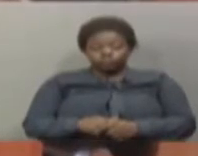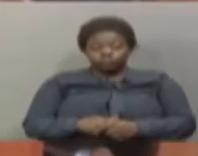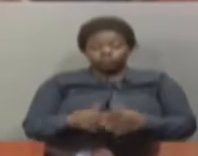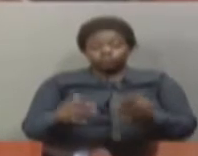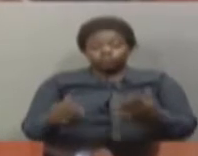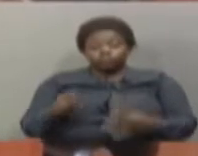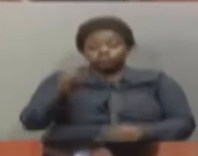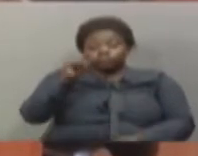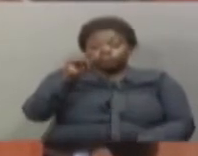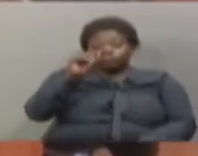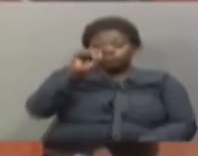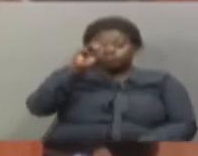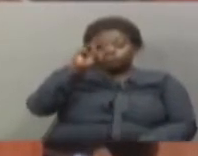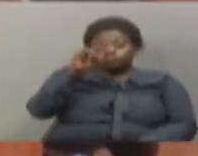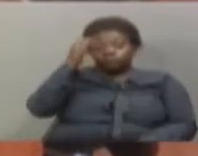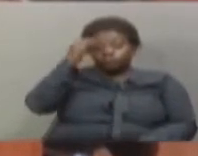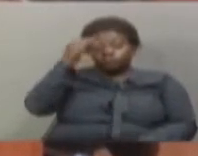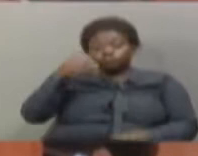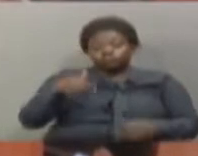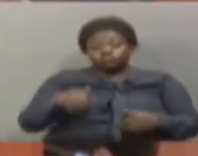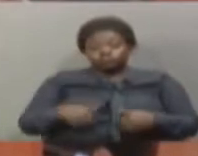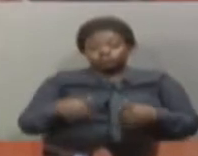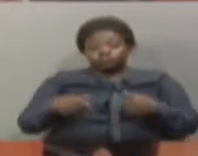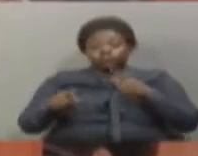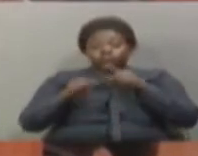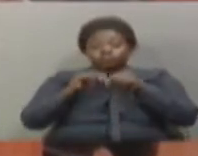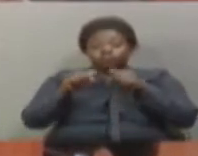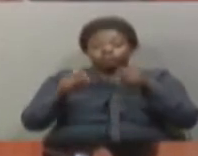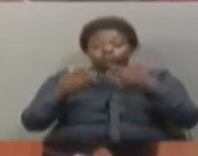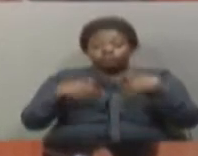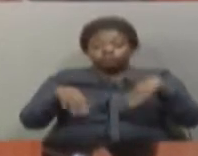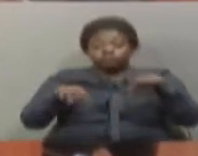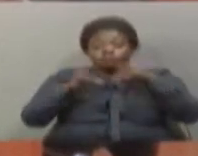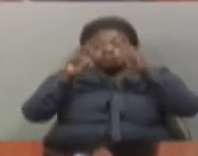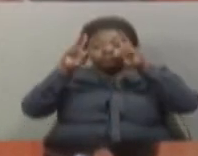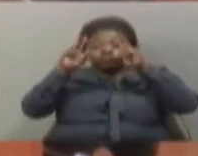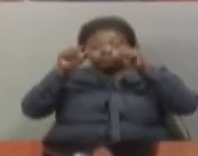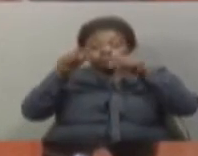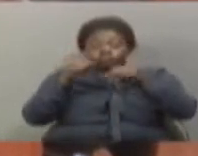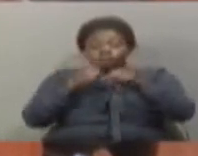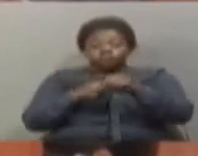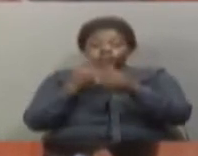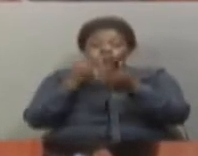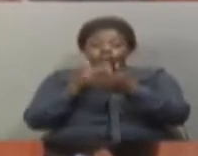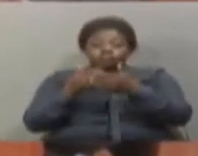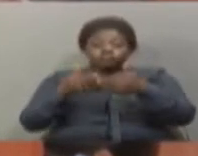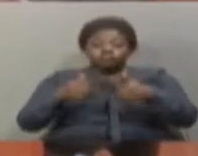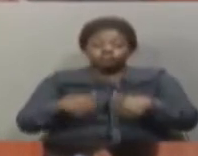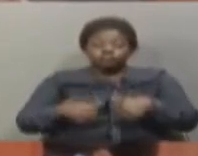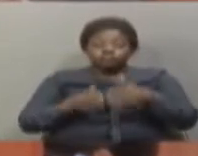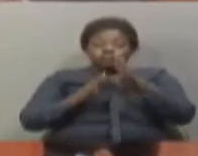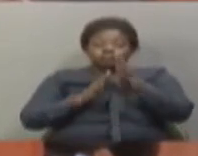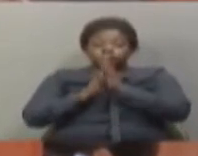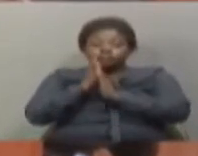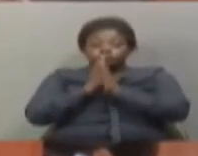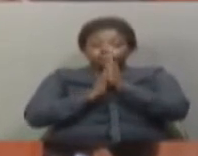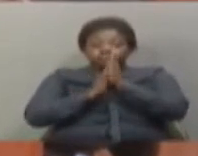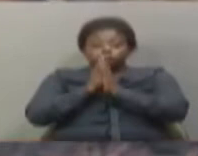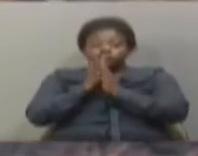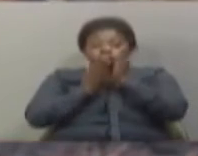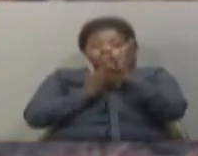Timothy Muwonge ku lw'abavubuka ayogedde ku bukulu bw'omulamwa gw'omulundi guno bw'atyo n'asaba abavubuka okujjumbira obuweereza